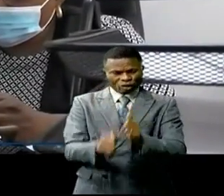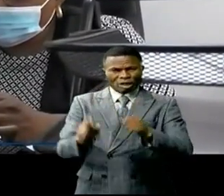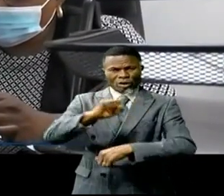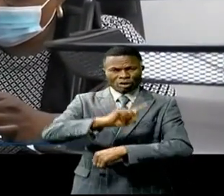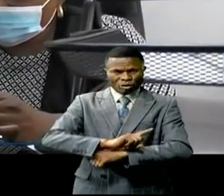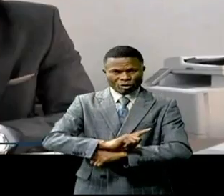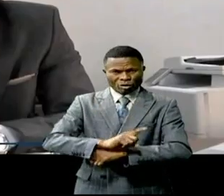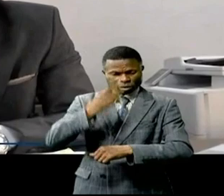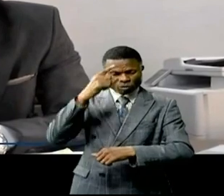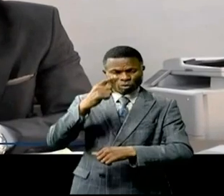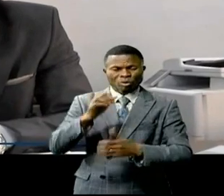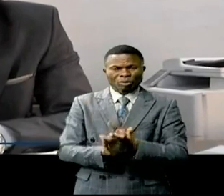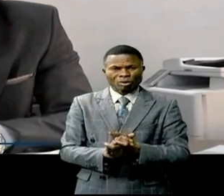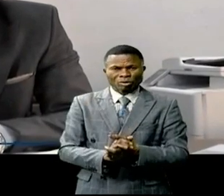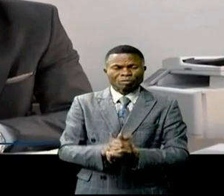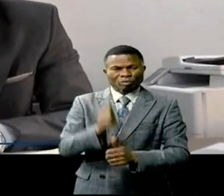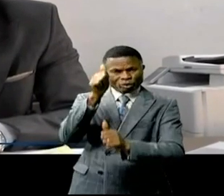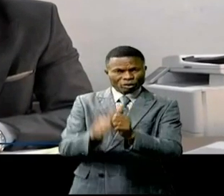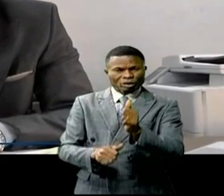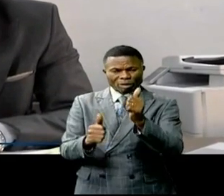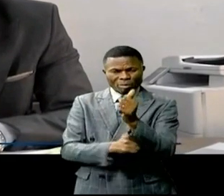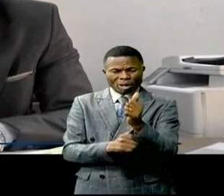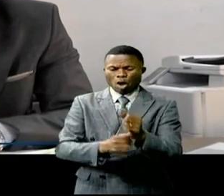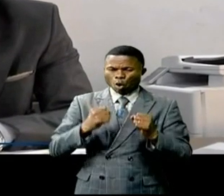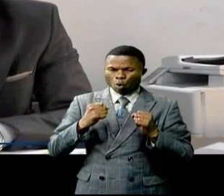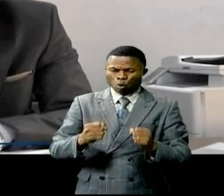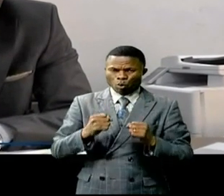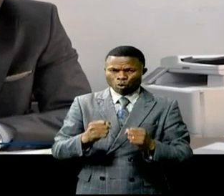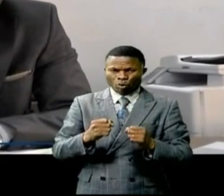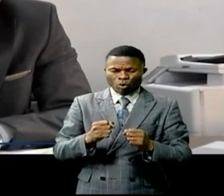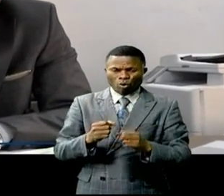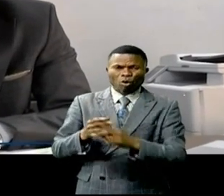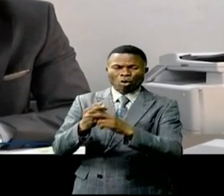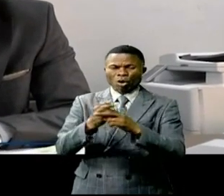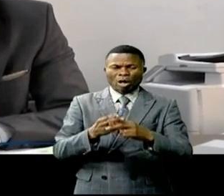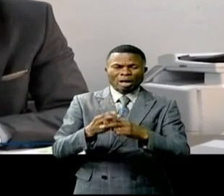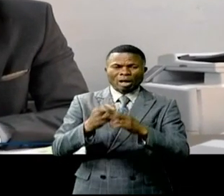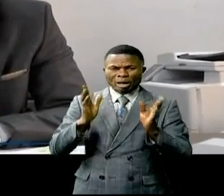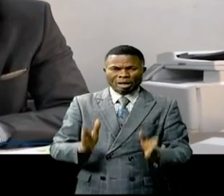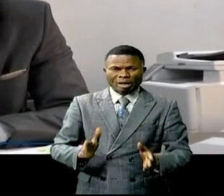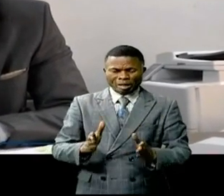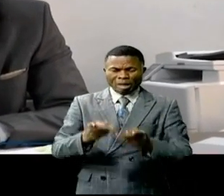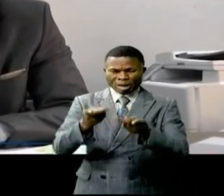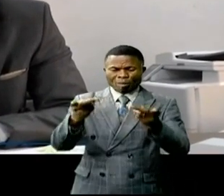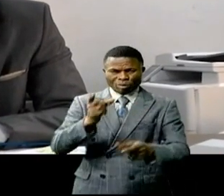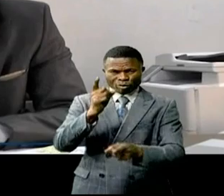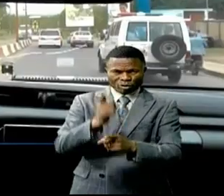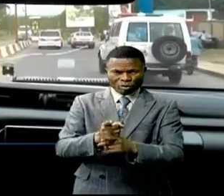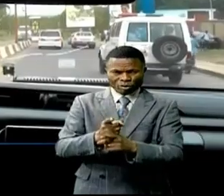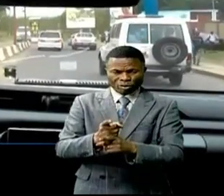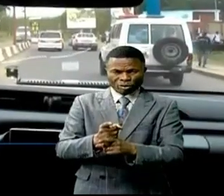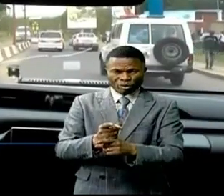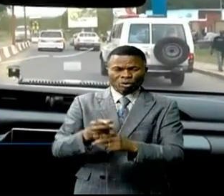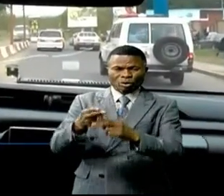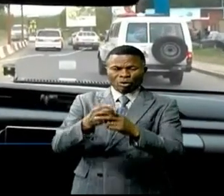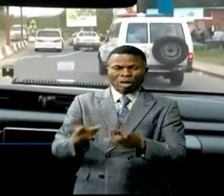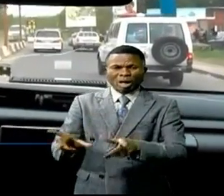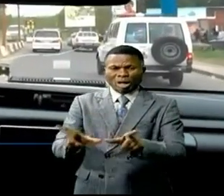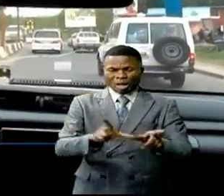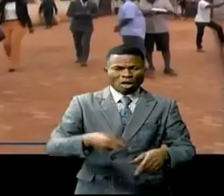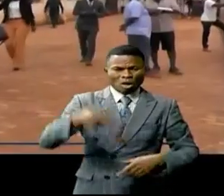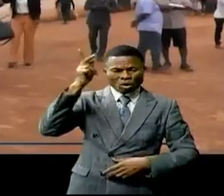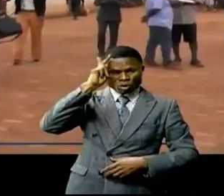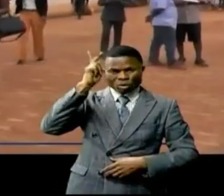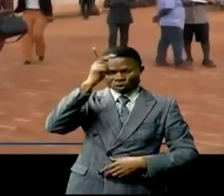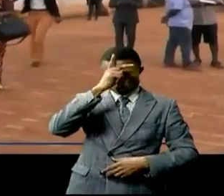cette fin. Chacun Molandi Soinin, qui en est les coordonnateurs et point focal de la province du Lualaba dans le Haut-Katanga,